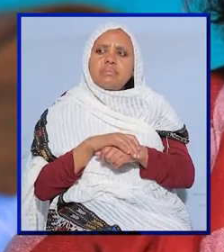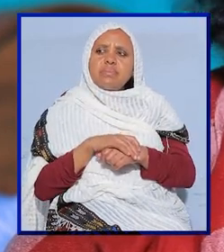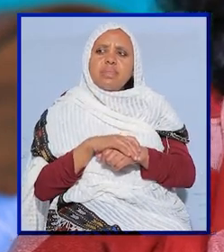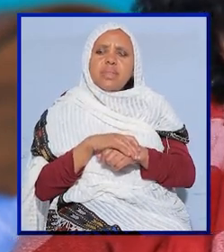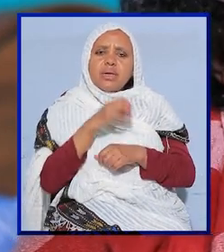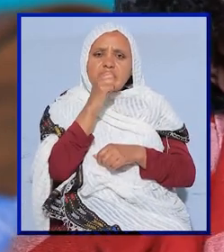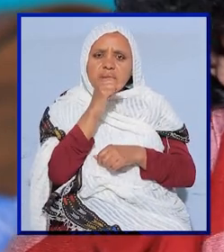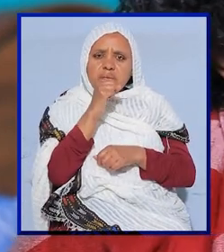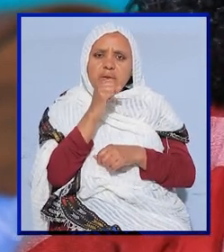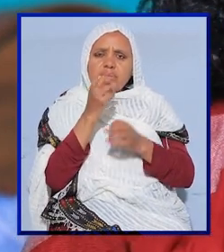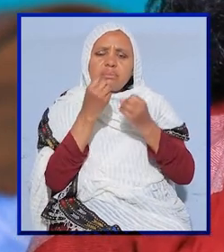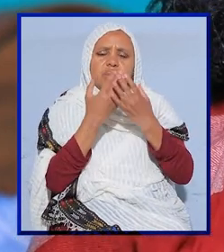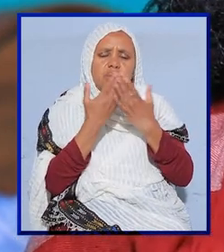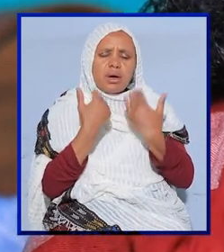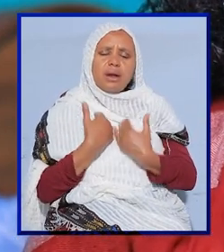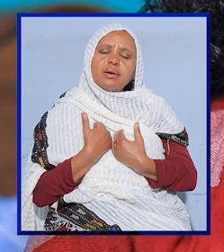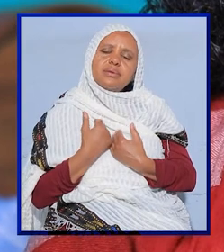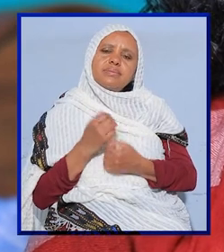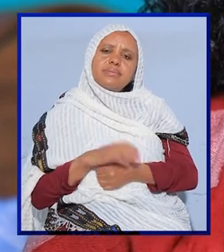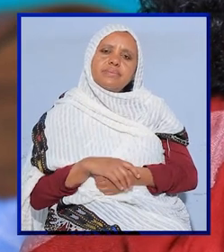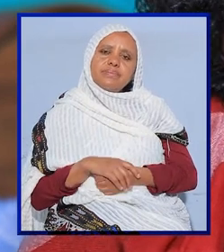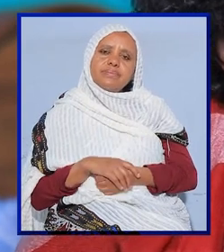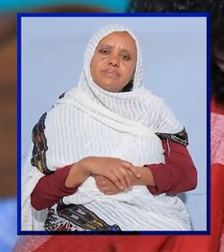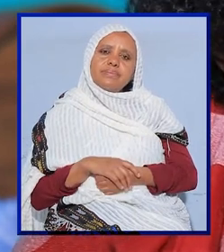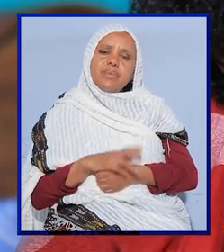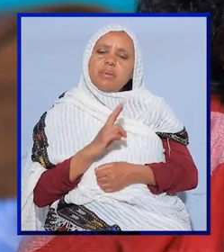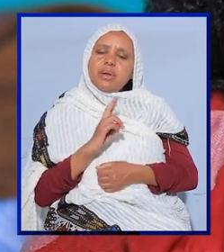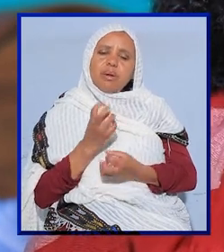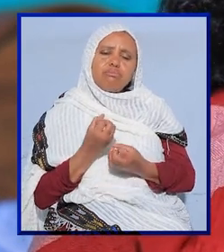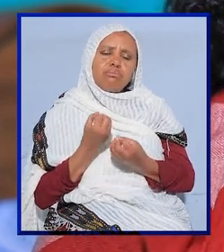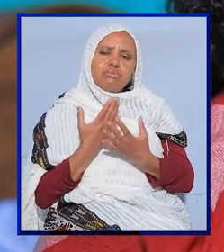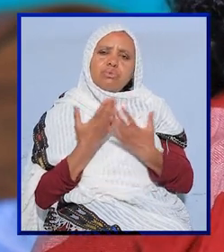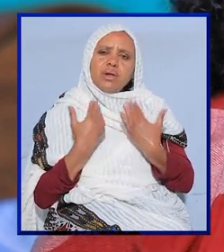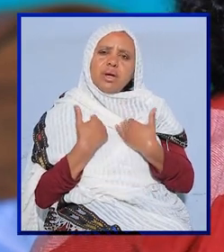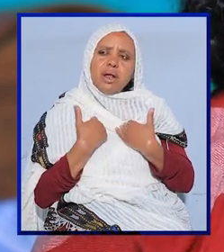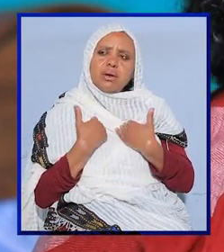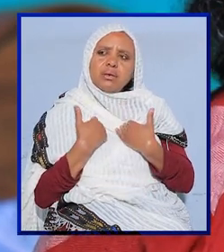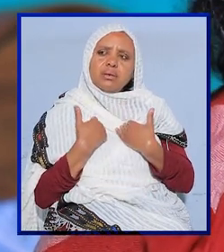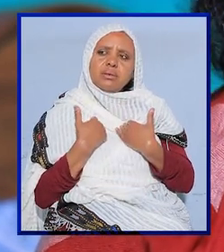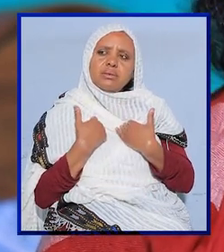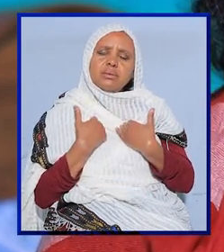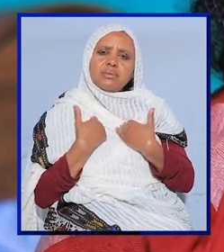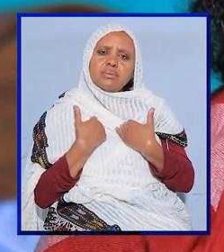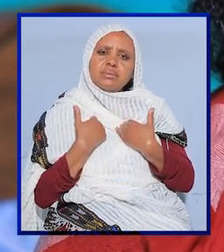ሲያስለኝ ብዙ ነገር አለ፣ በጣም ብዙ ነገር አለ። ስለ እንደዚህ